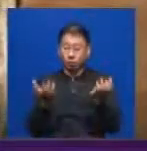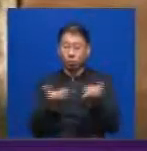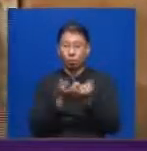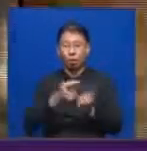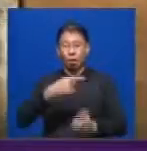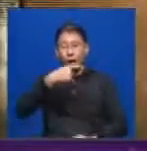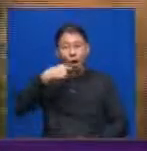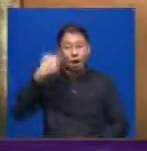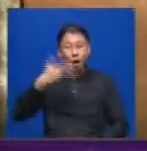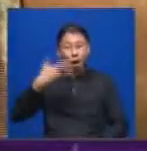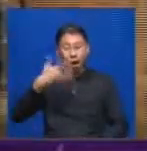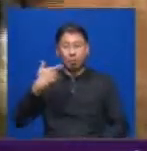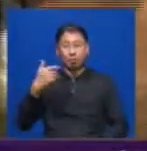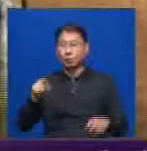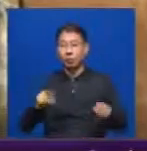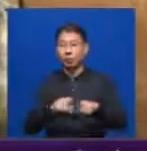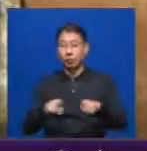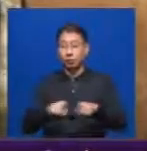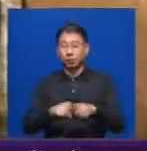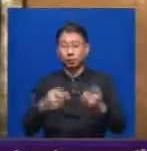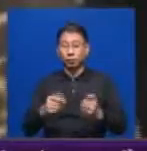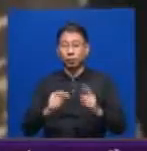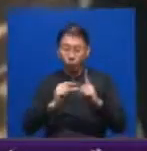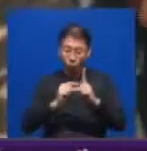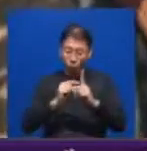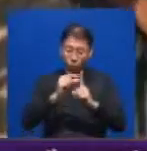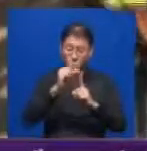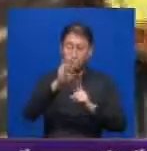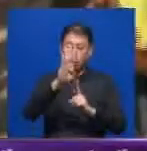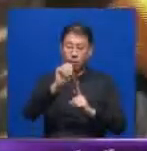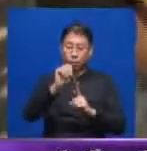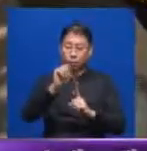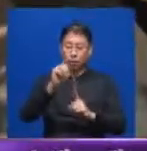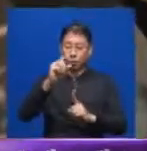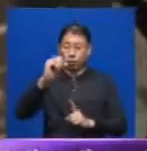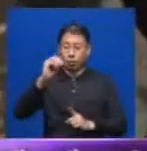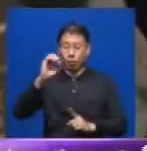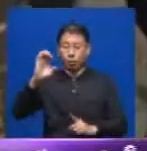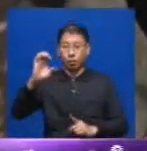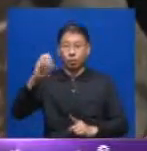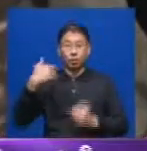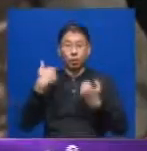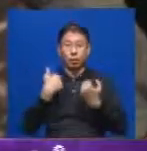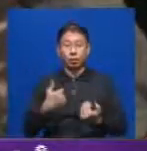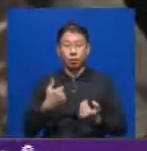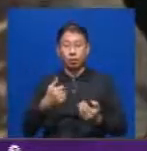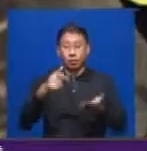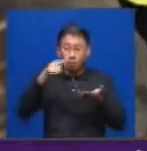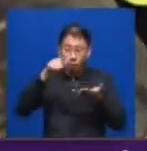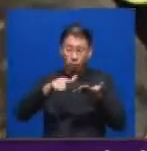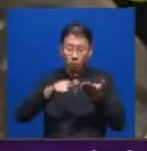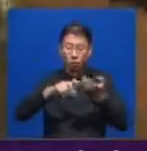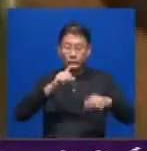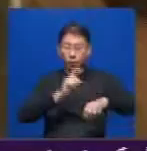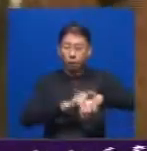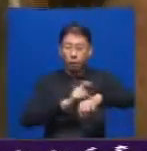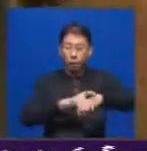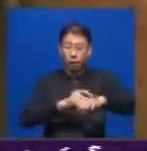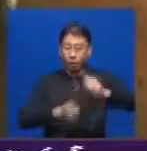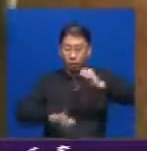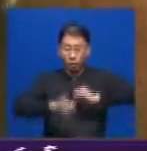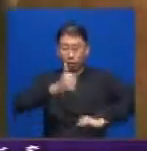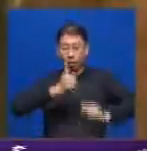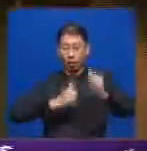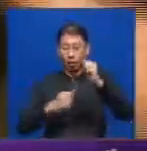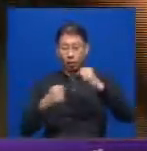สภาพอากาศที่ร้อนจัดเช่นเดียวกันหลังอุณหภูมิสูงถึง 41องศาเซลเซียสทำให้ต้องลดเวลาในการแสดงคน